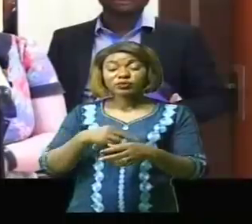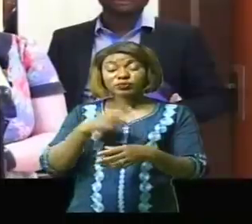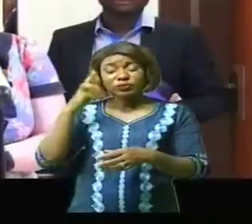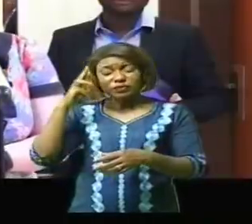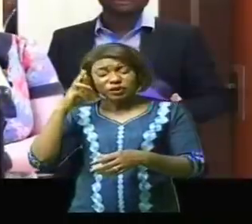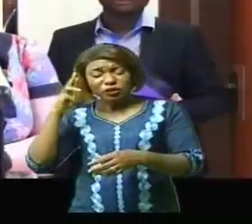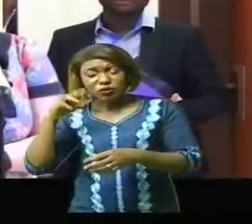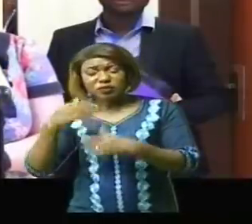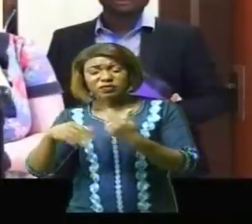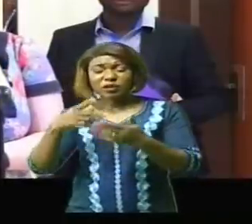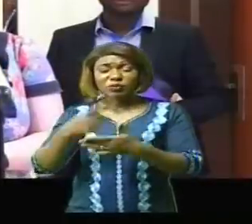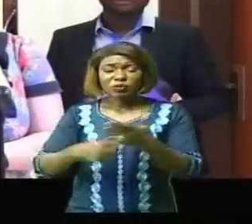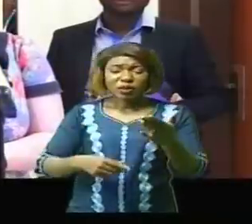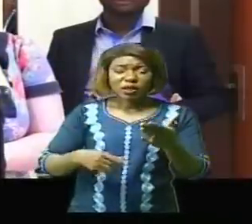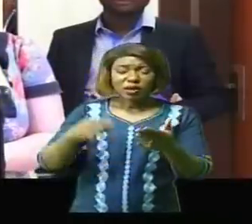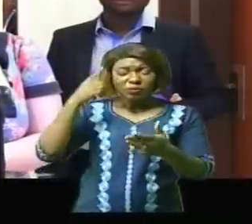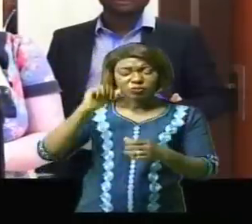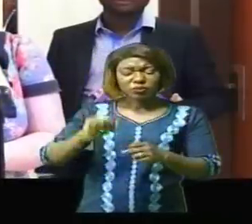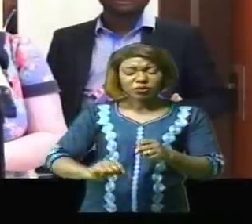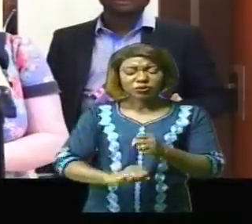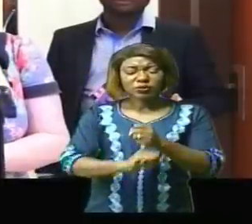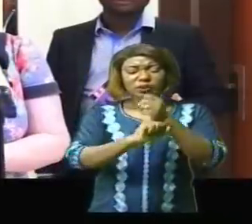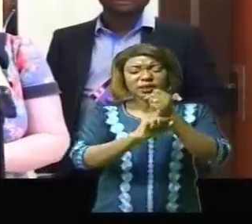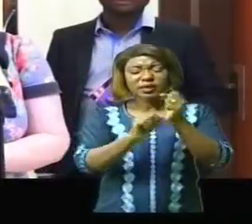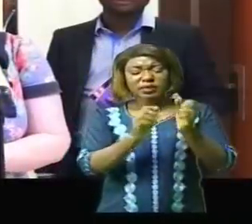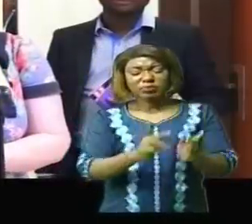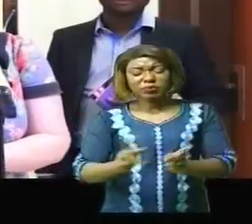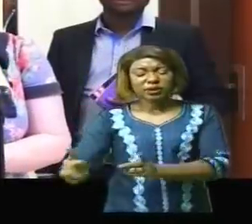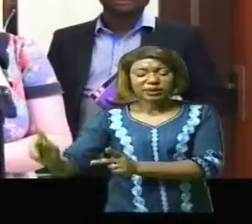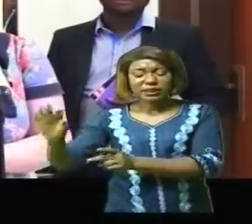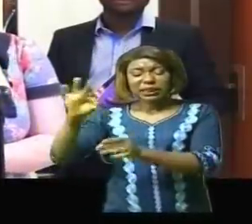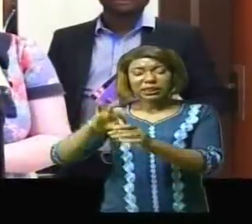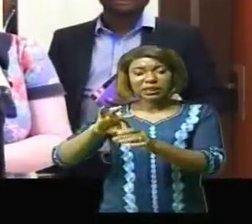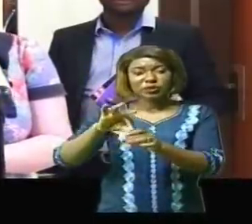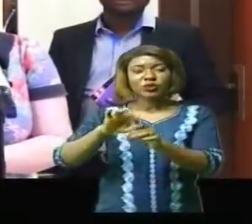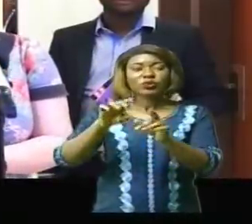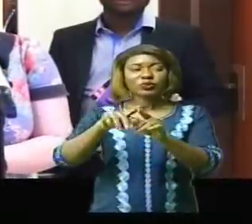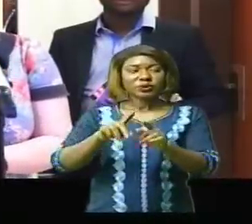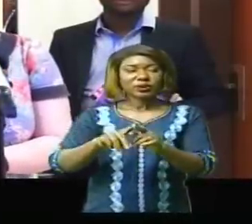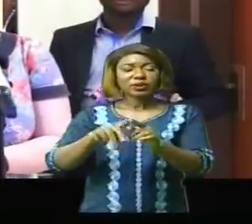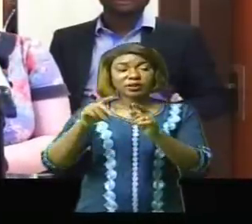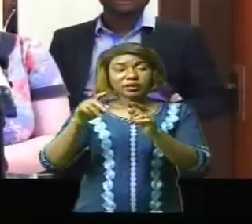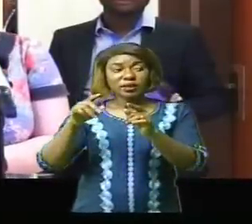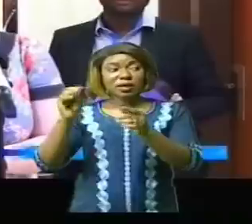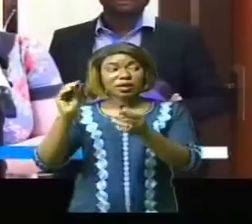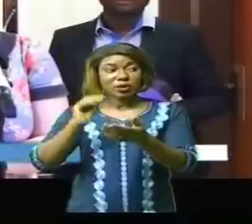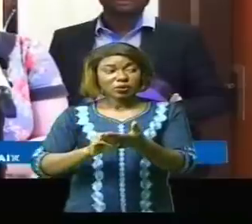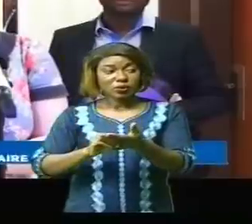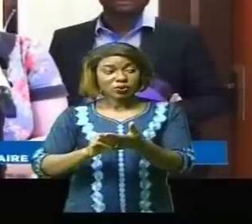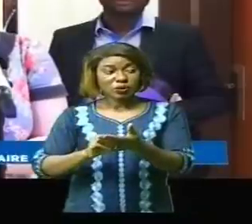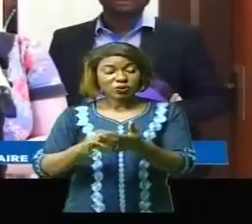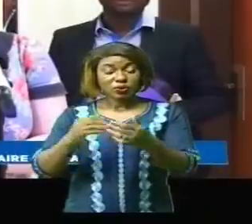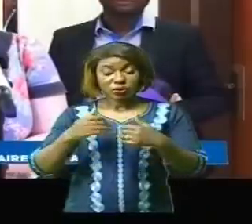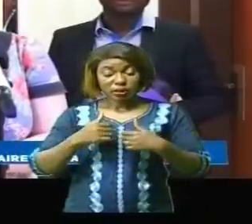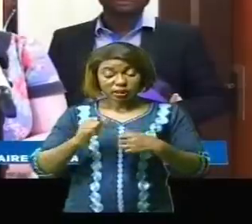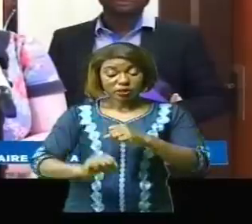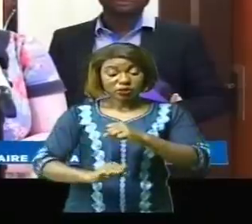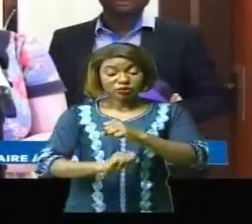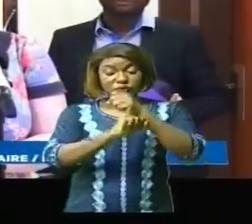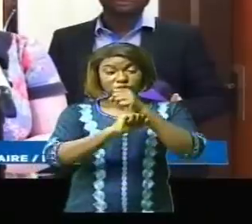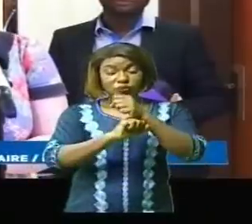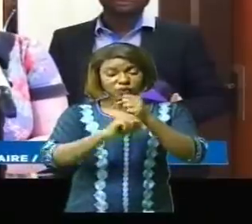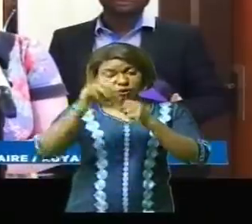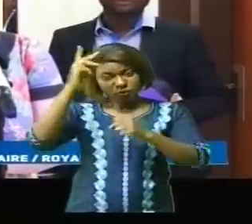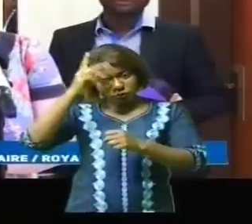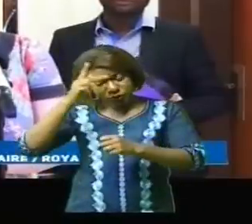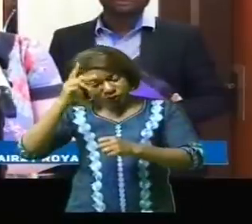pour soutenir le processus des élections, mais bien sûr il aura le soutien